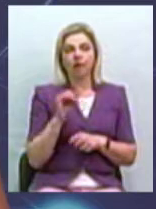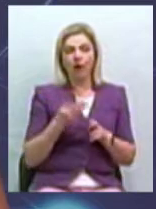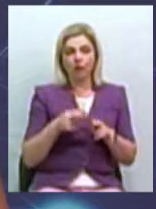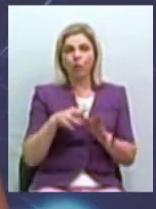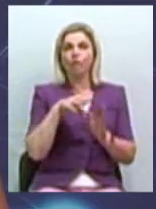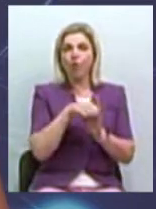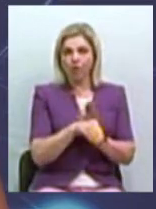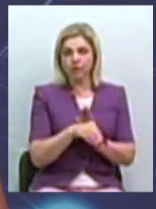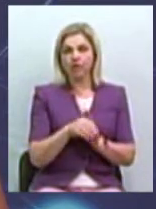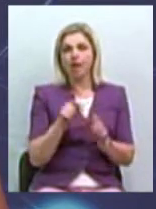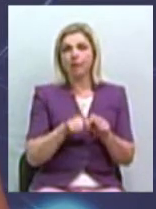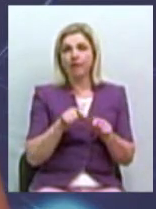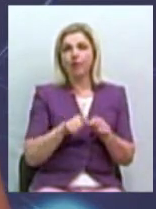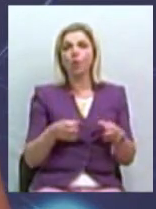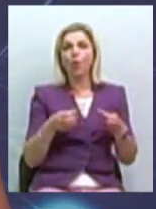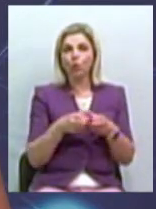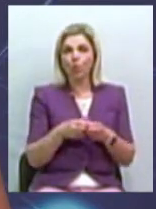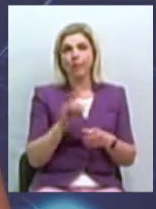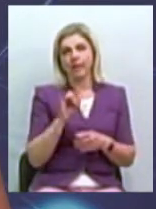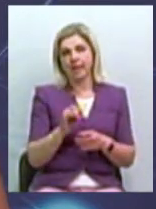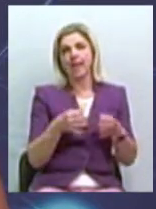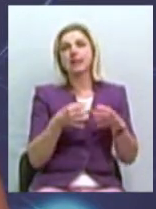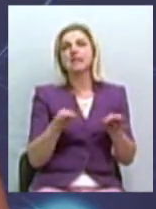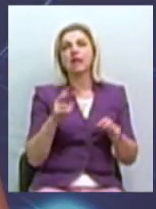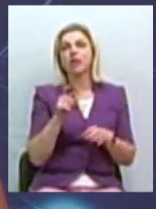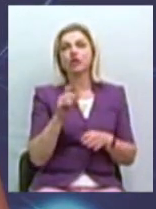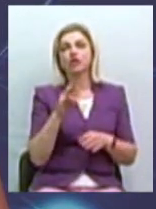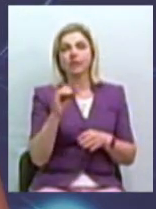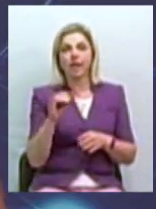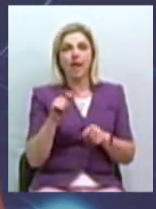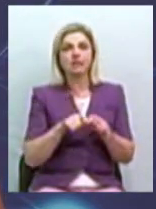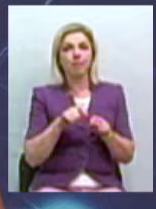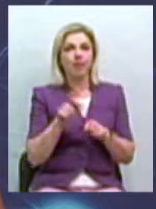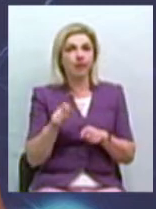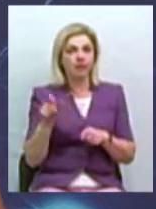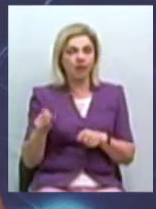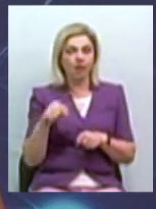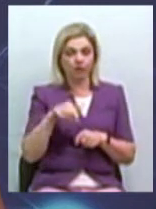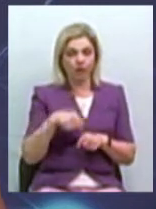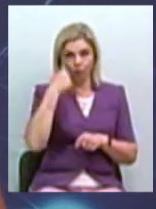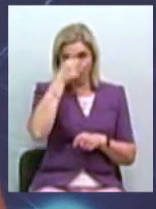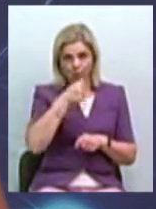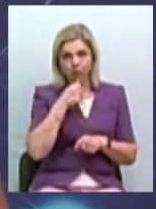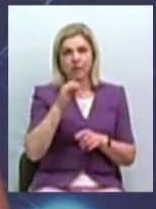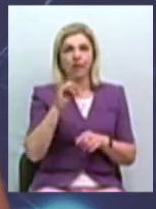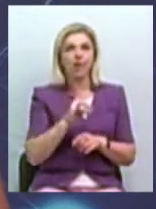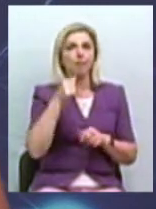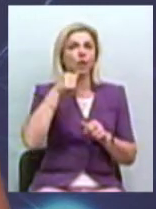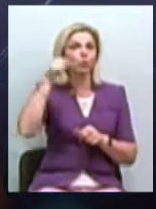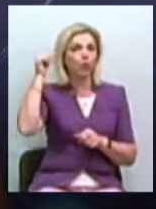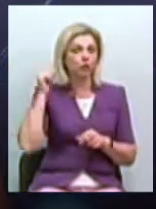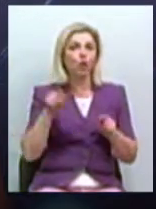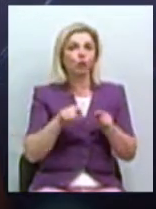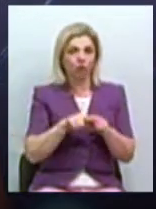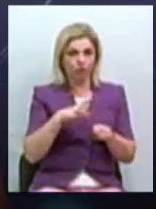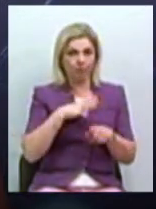входять до складу експертної групи, а також незалежні експерти, які у нас в цьому році і в минулому також було